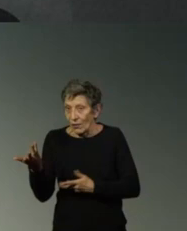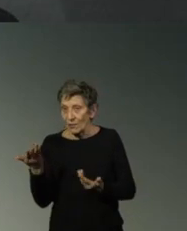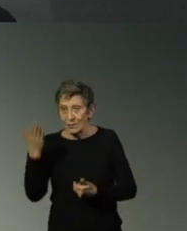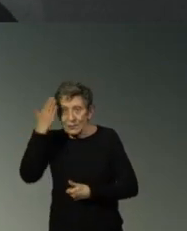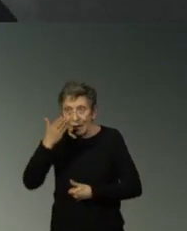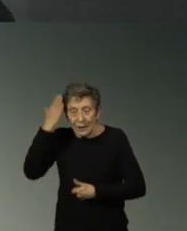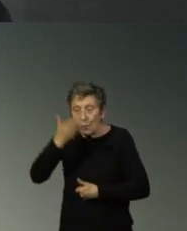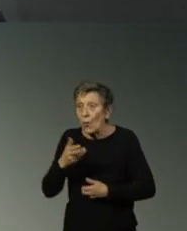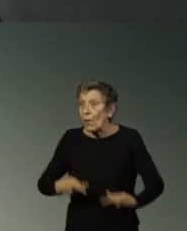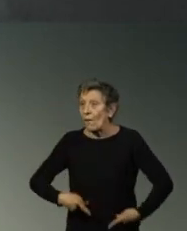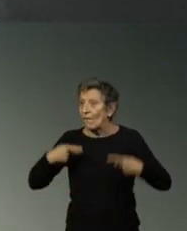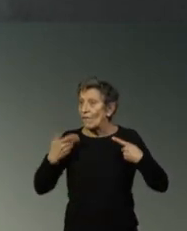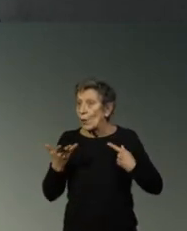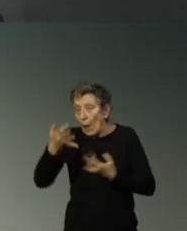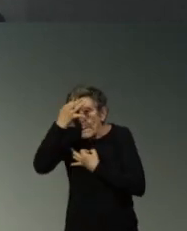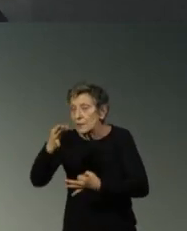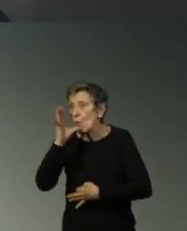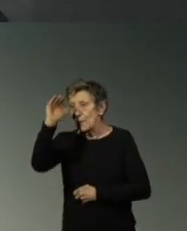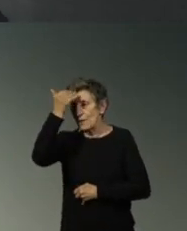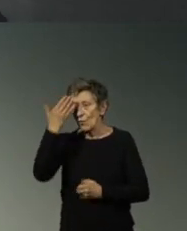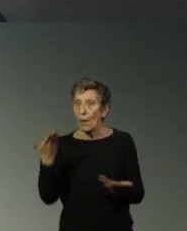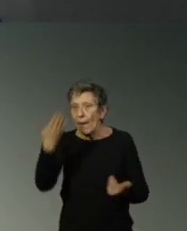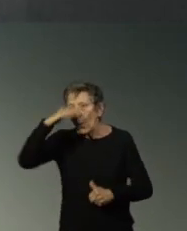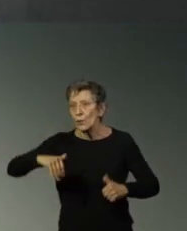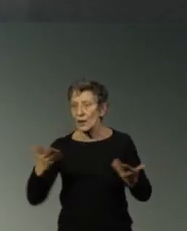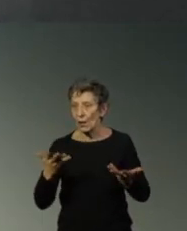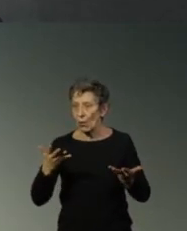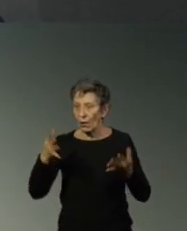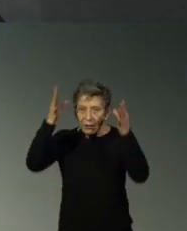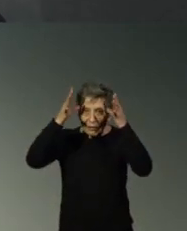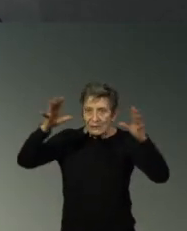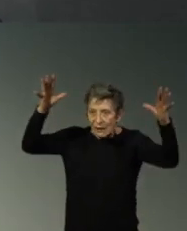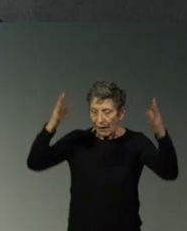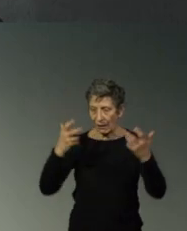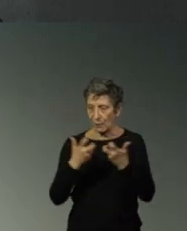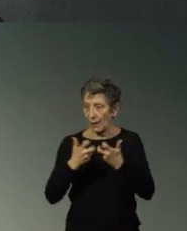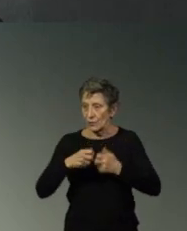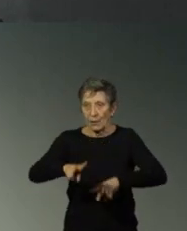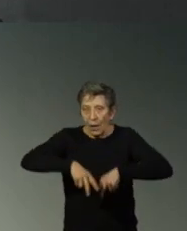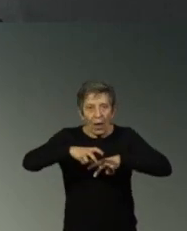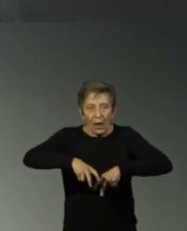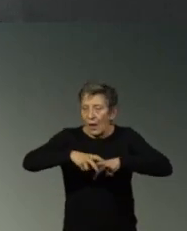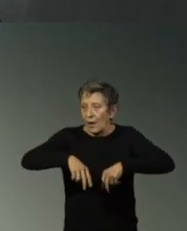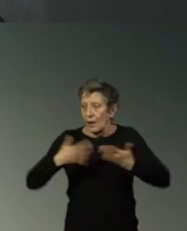animal, on sait que un cerf qui court pendant des heures poursuivi par des chasseurs ou bien qui